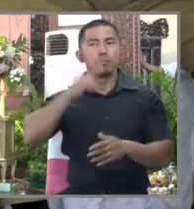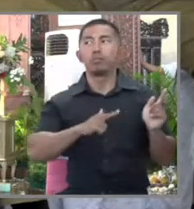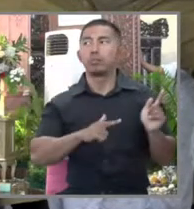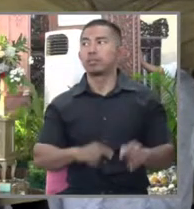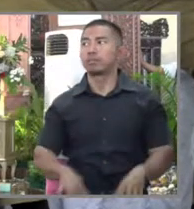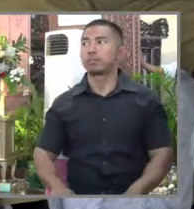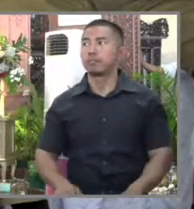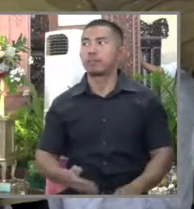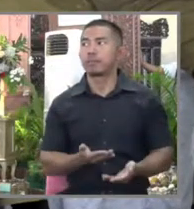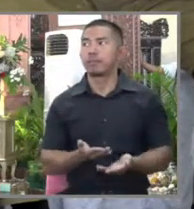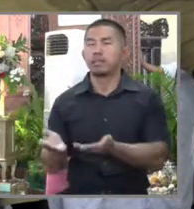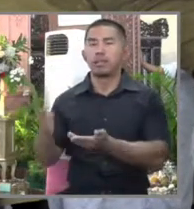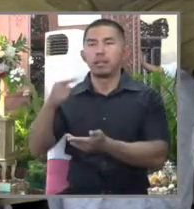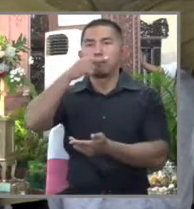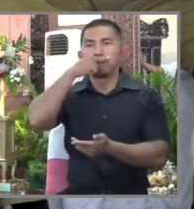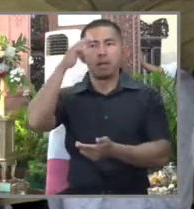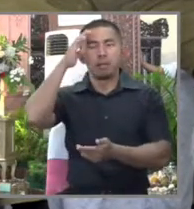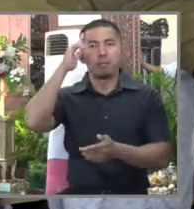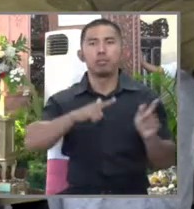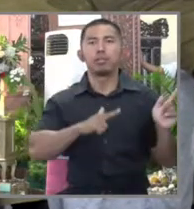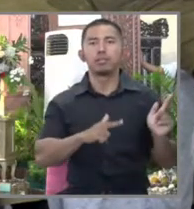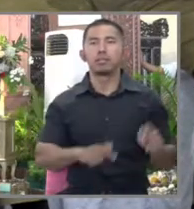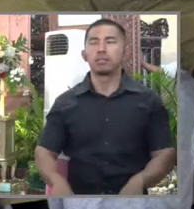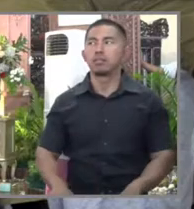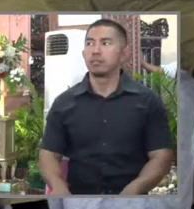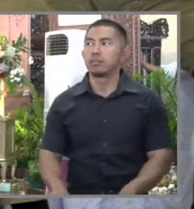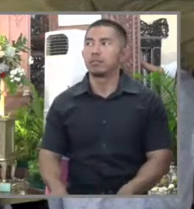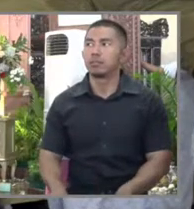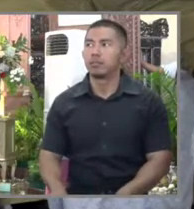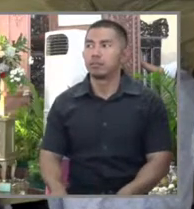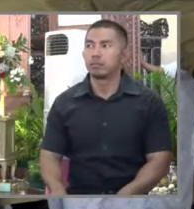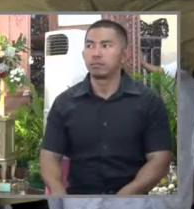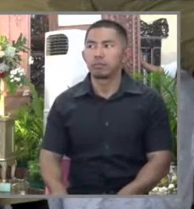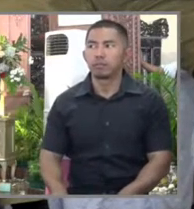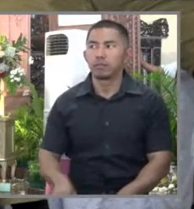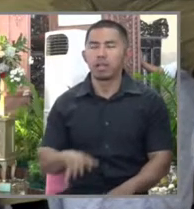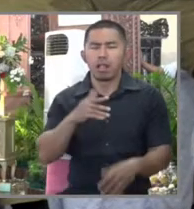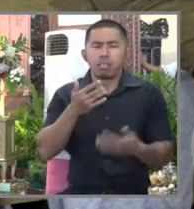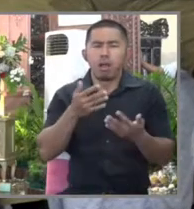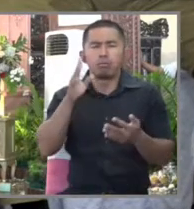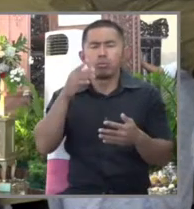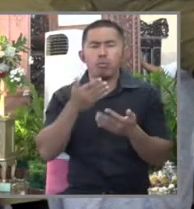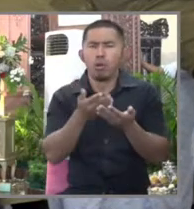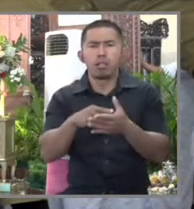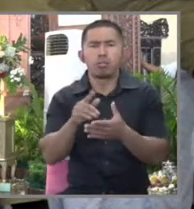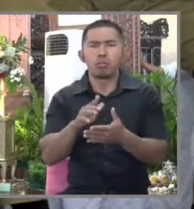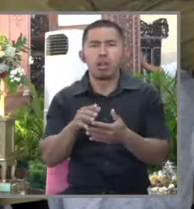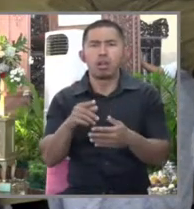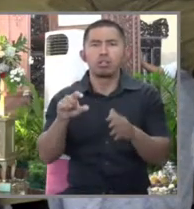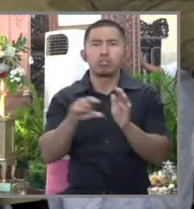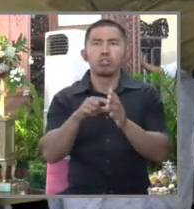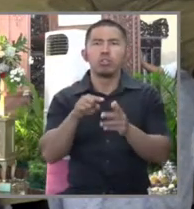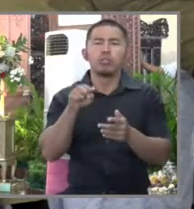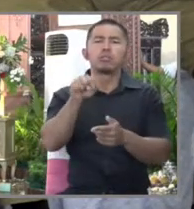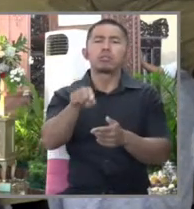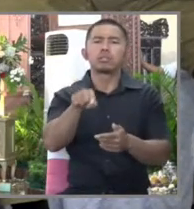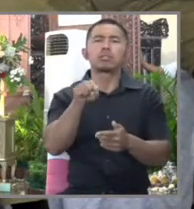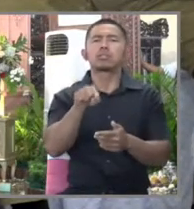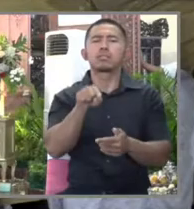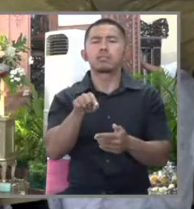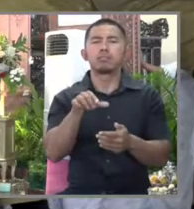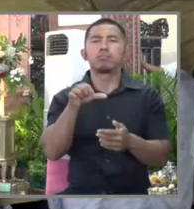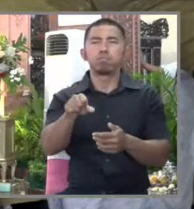nggih. Dulu, nah ini harus teknis ini soalnya. Iya Pak, betul. Gak tahu apakah itu boleh atau tidak, mau nek dikelakson piye, nek anu piye dan sebagainya.